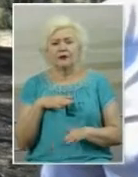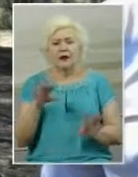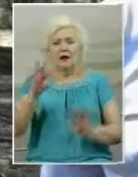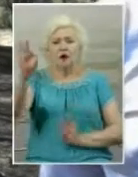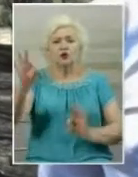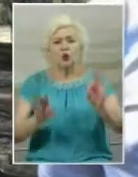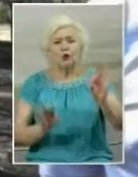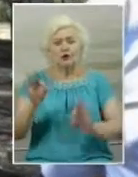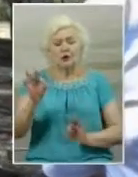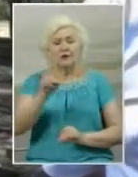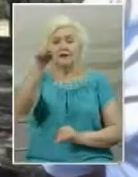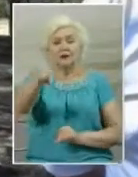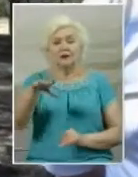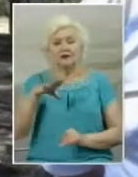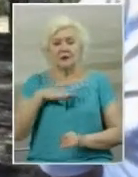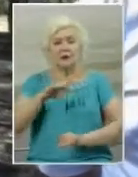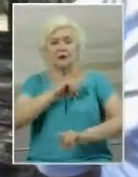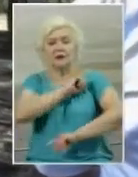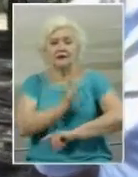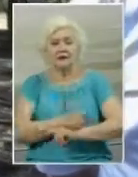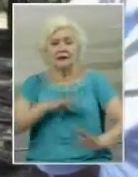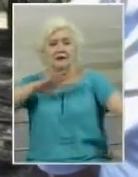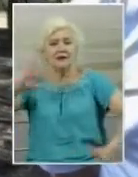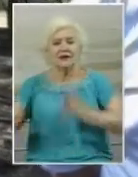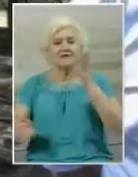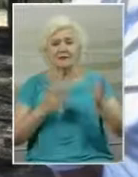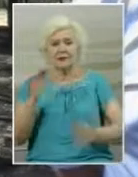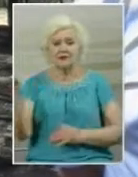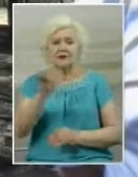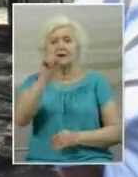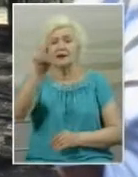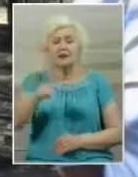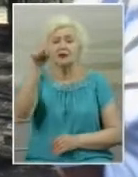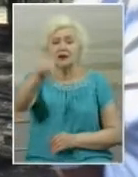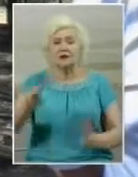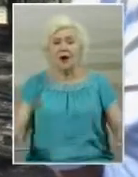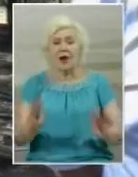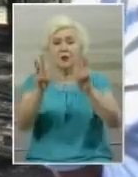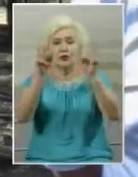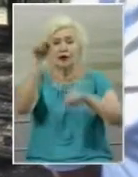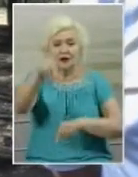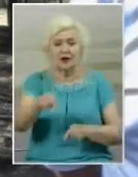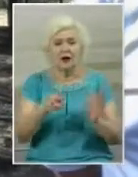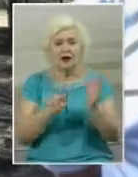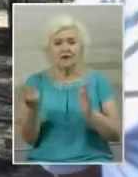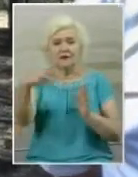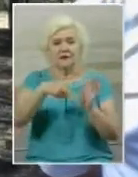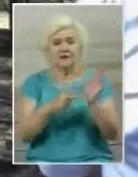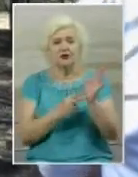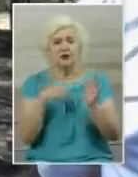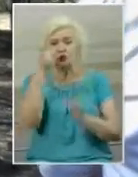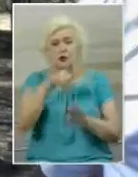скоригувати, тому що це були сильні пориви вітру. І навіть та пожежа 7-го року, вона